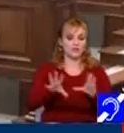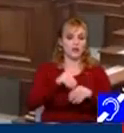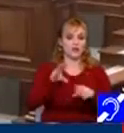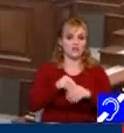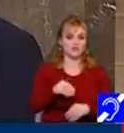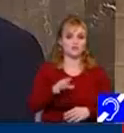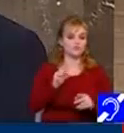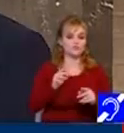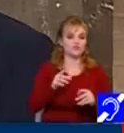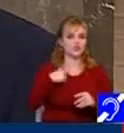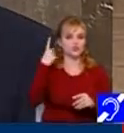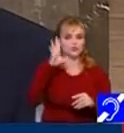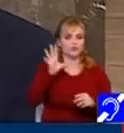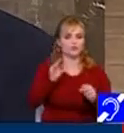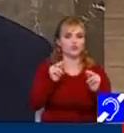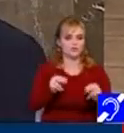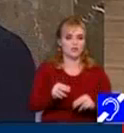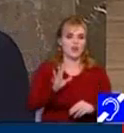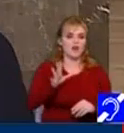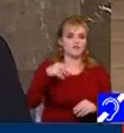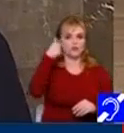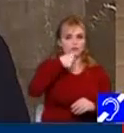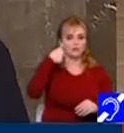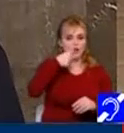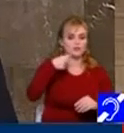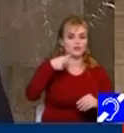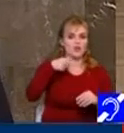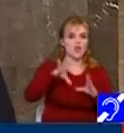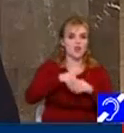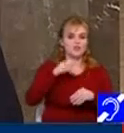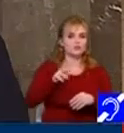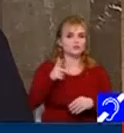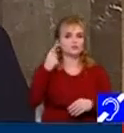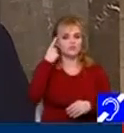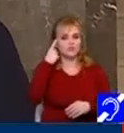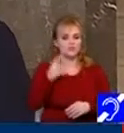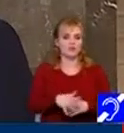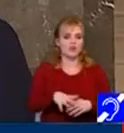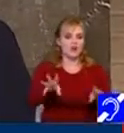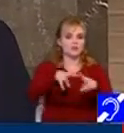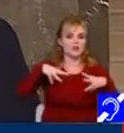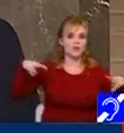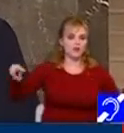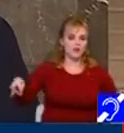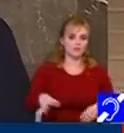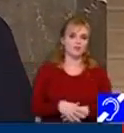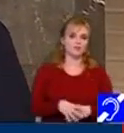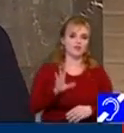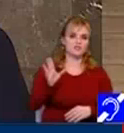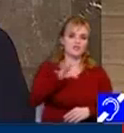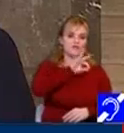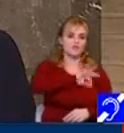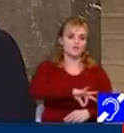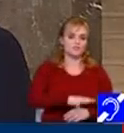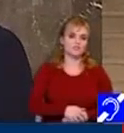alegerilor din acest an. Anul 2018 va fi un an electoral și eu nu știu de ce cred că tribuna Parlamentului va fi